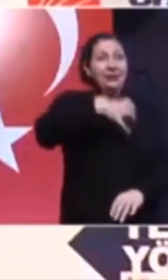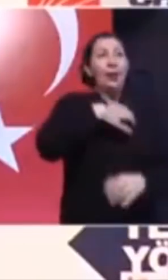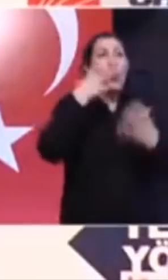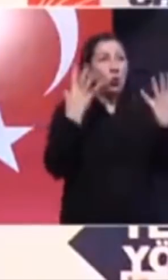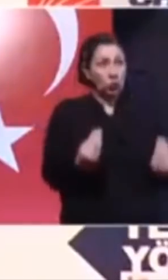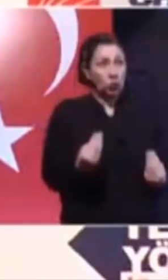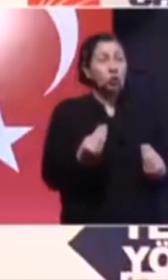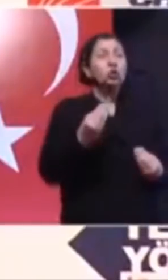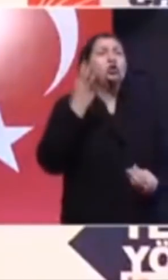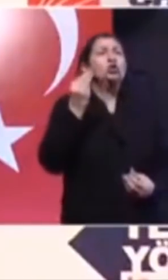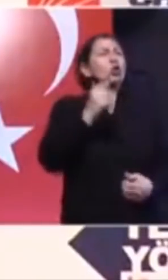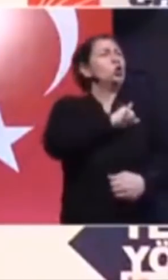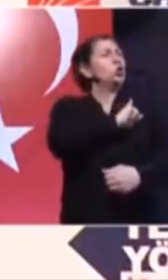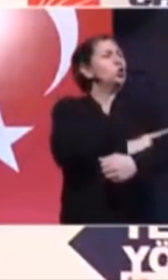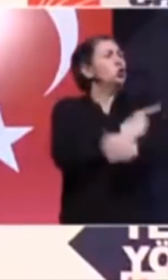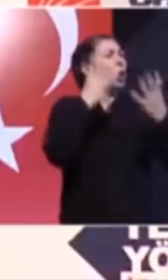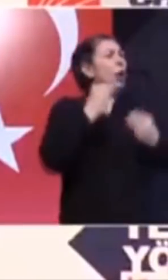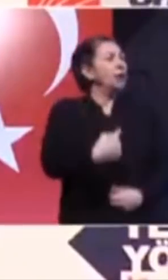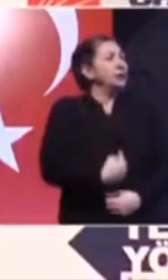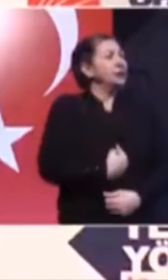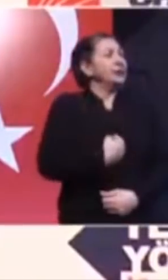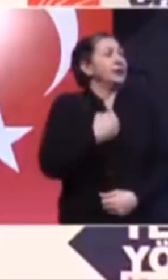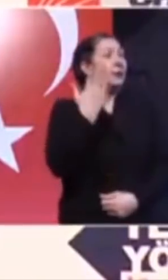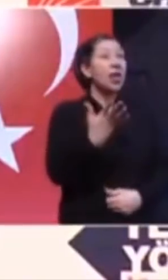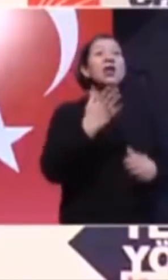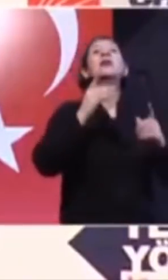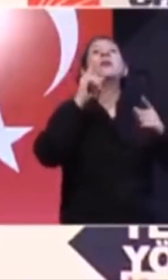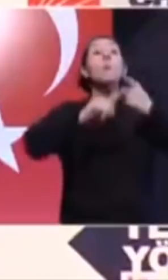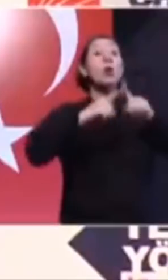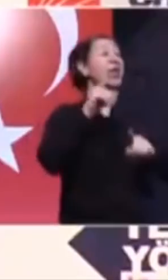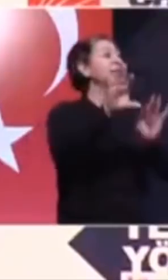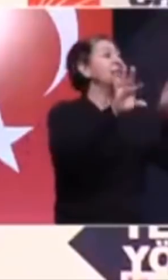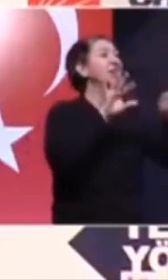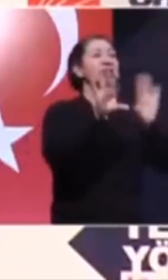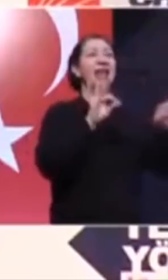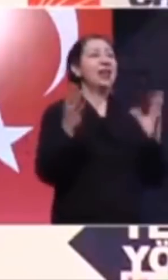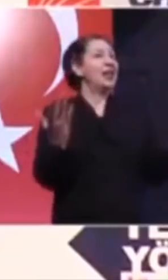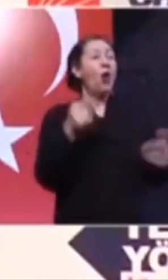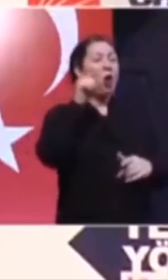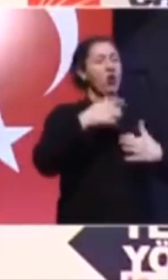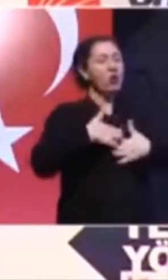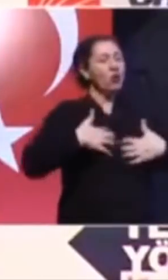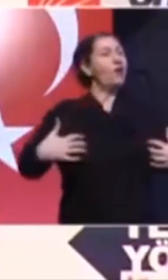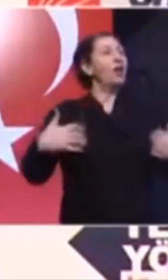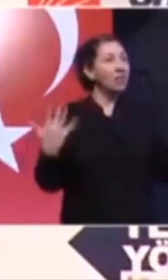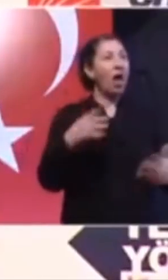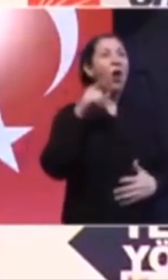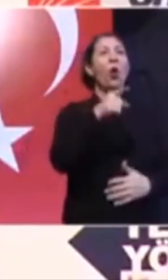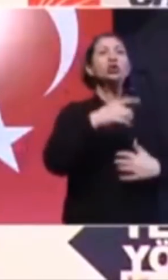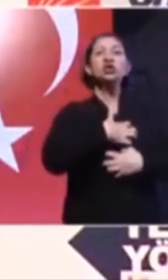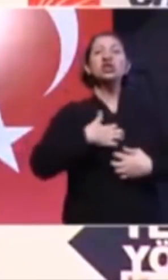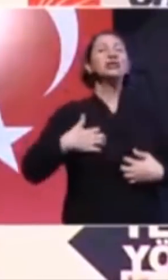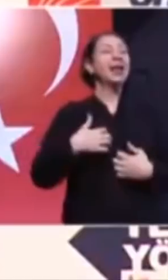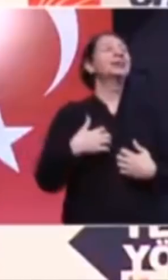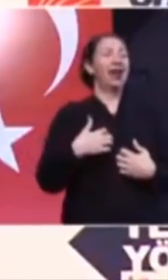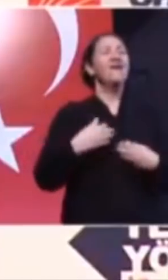olduğunu çok güçlü bir biçimde hissetmeli ve siyasi tercihlerini o güvenle ve o